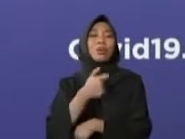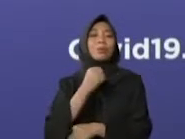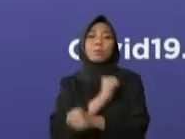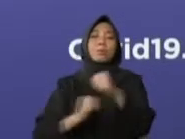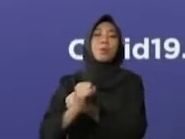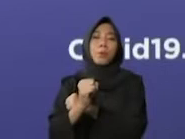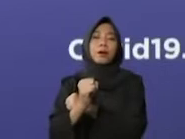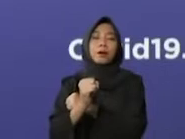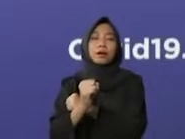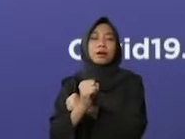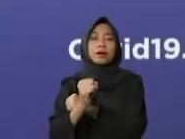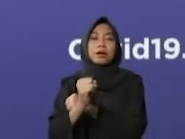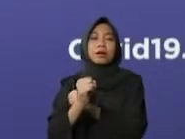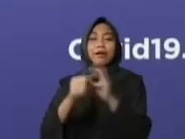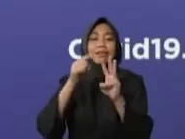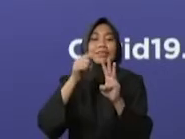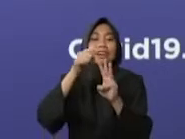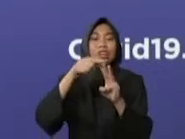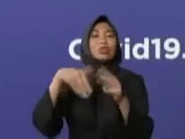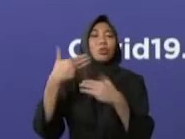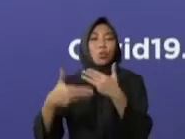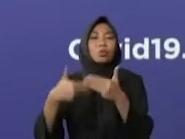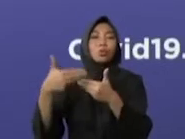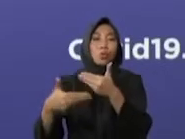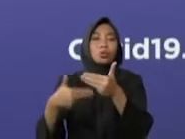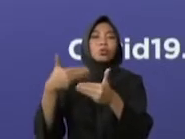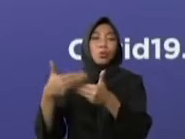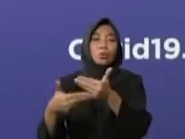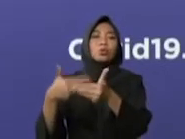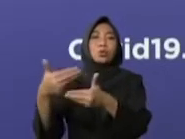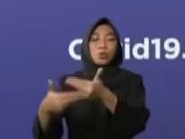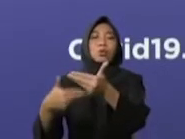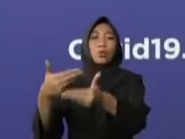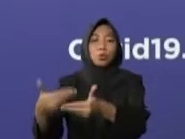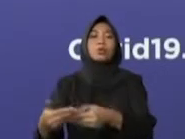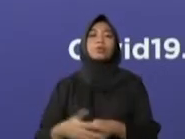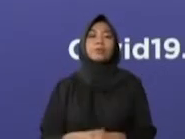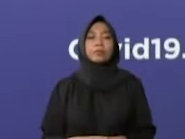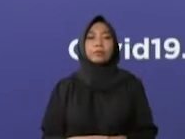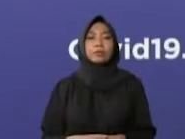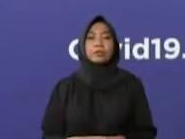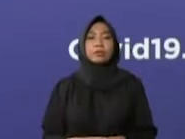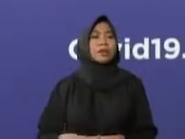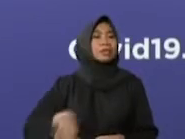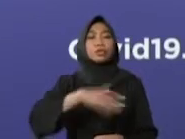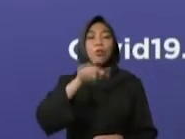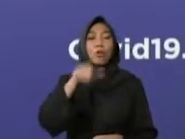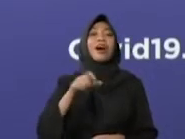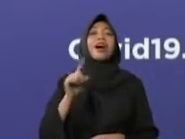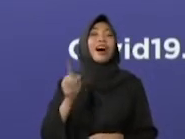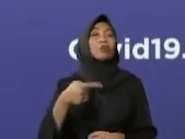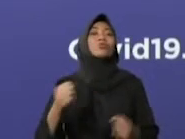Dan inilah yang harus kita adaptasikan dengan kebiasaan-kebiasaan yang baru kita harus sehat itu